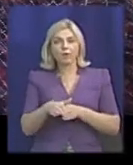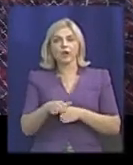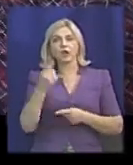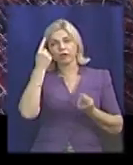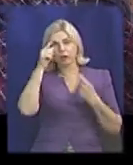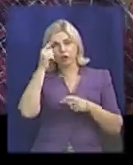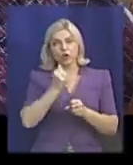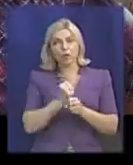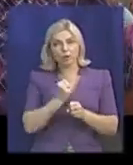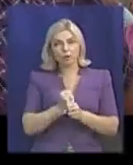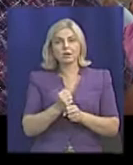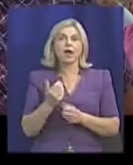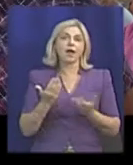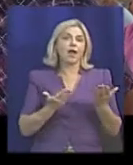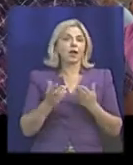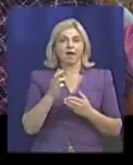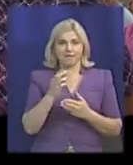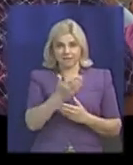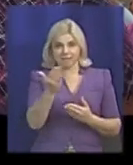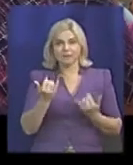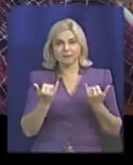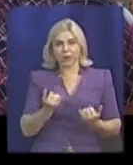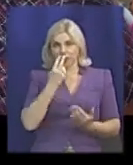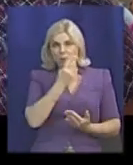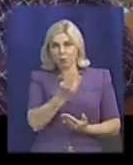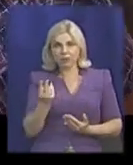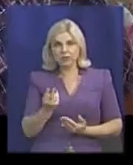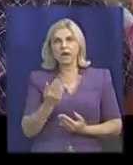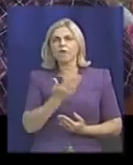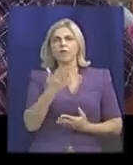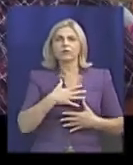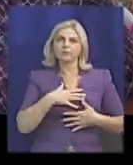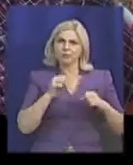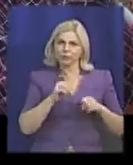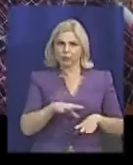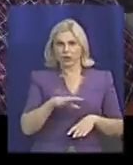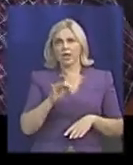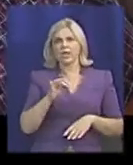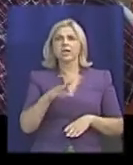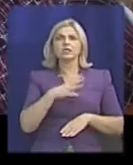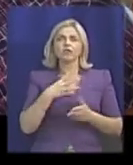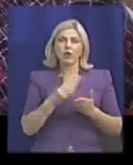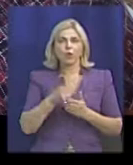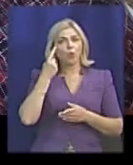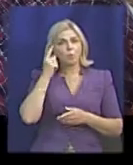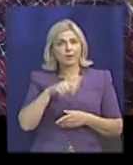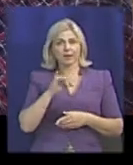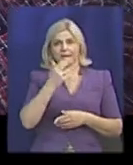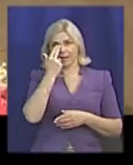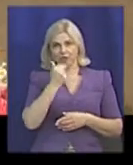творчі роботи, які ви сьогодні подивитеся. Вони вложили всю свою душу, всі свої вміння та